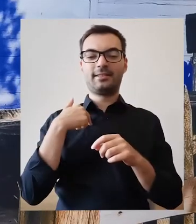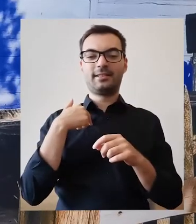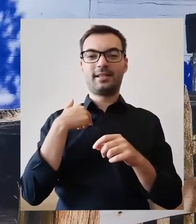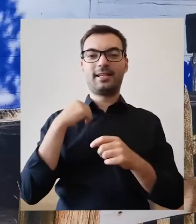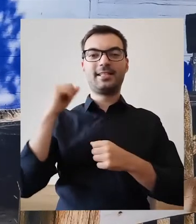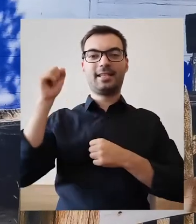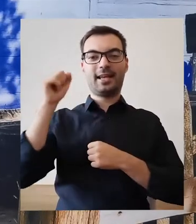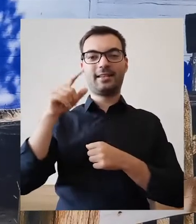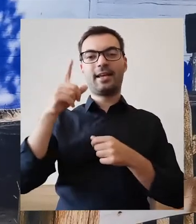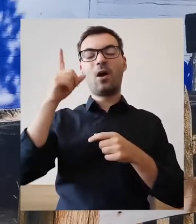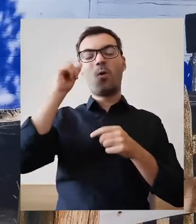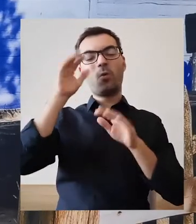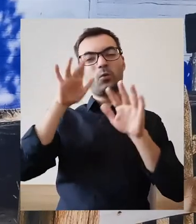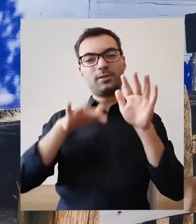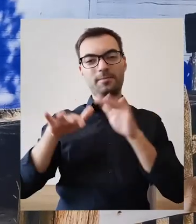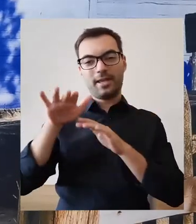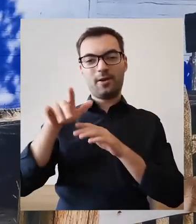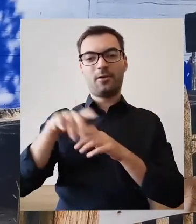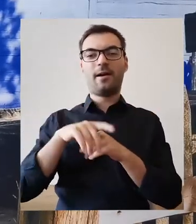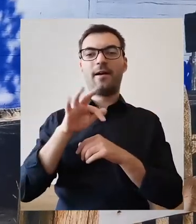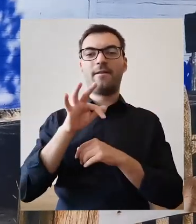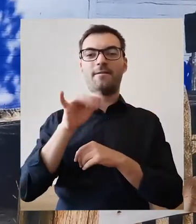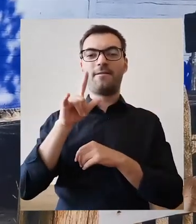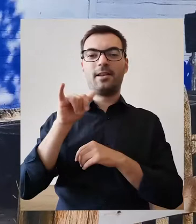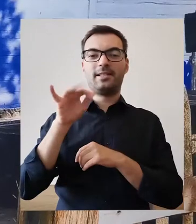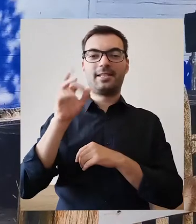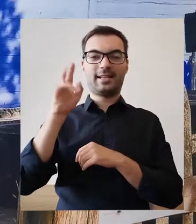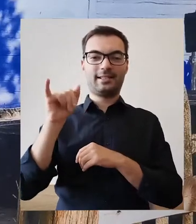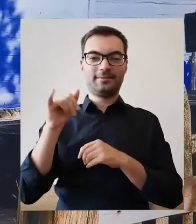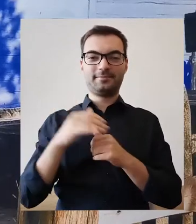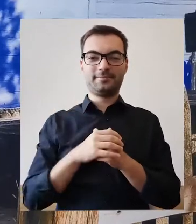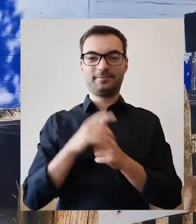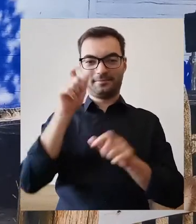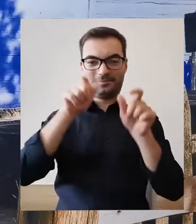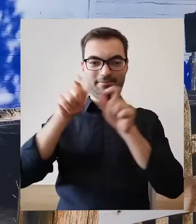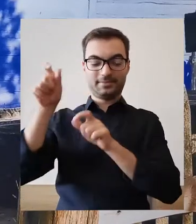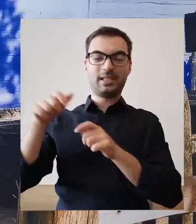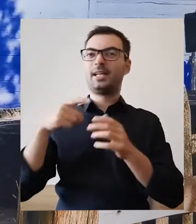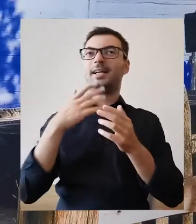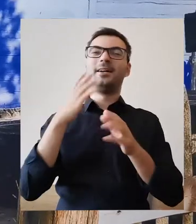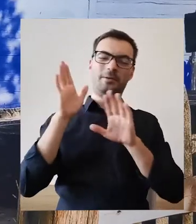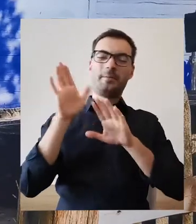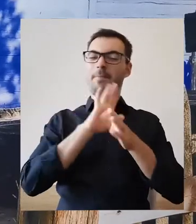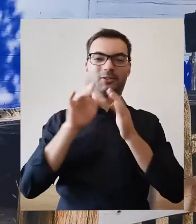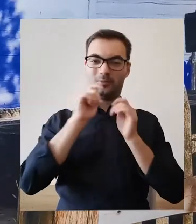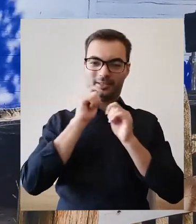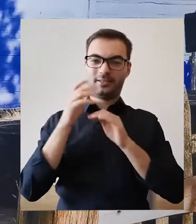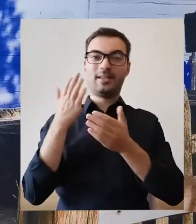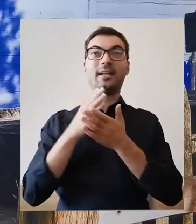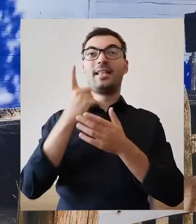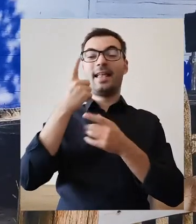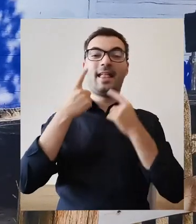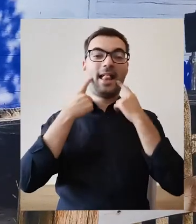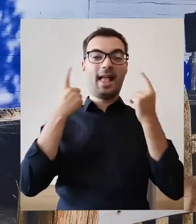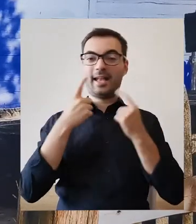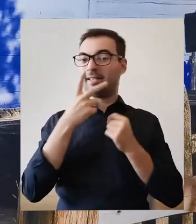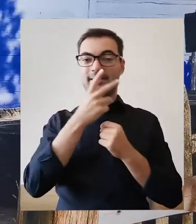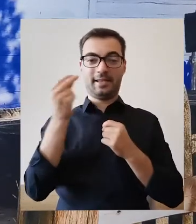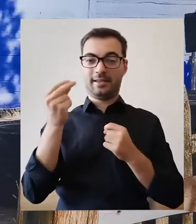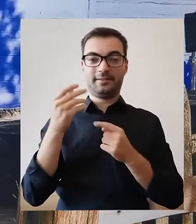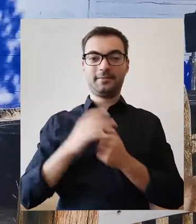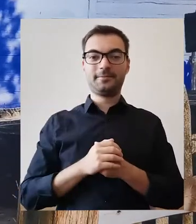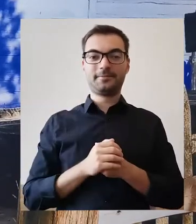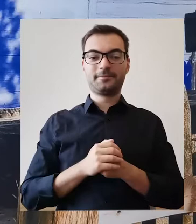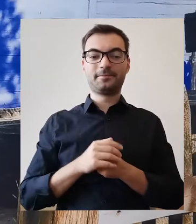usypiała i tego komentować nie będę nie jest to jedyna legendarna postać jaką można spotkać w brzegach ponieważ